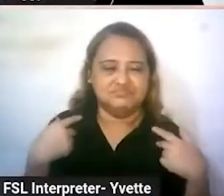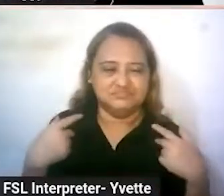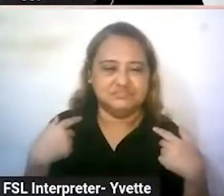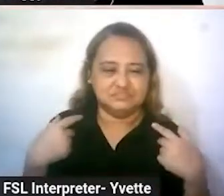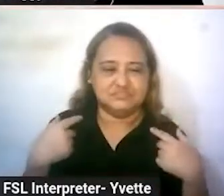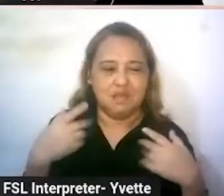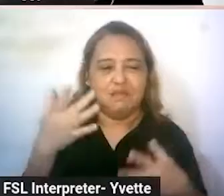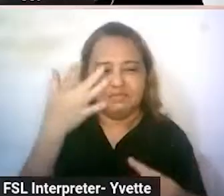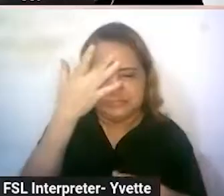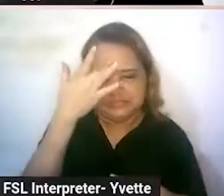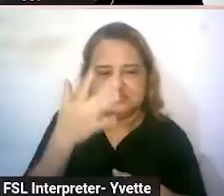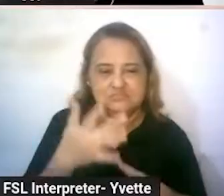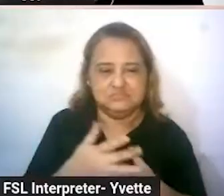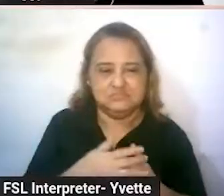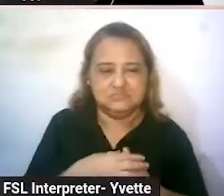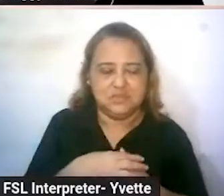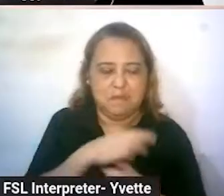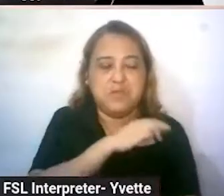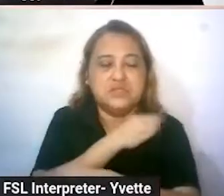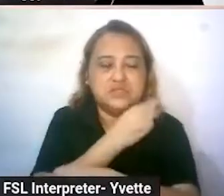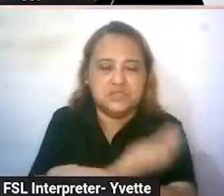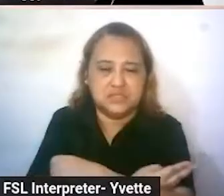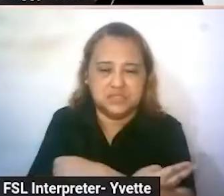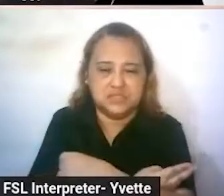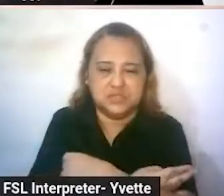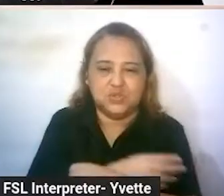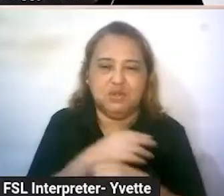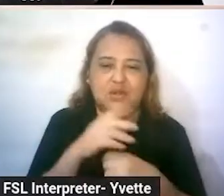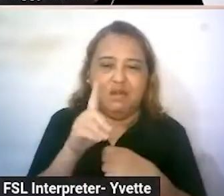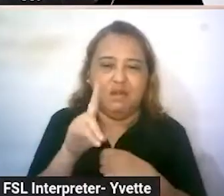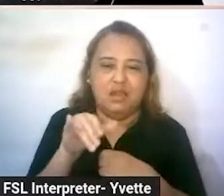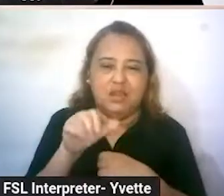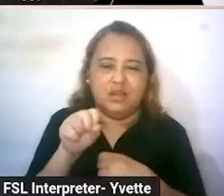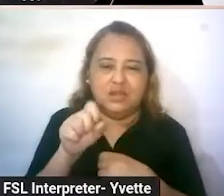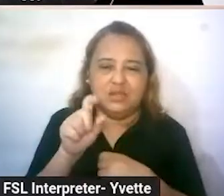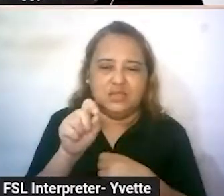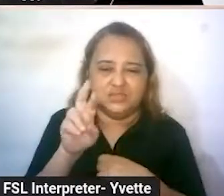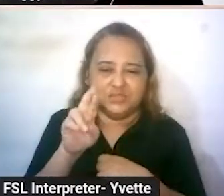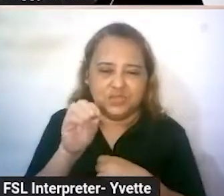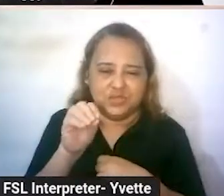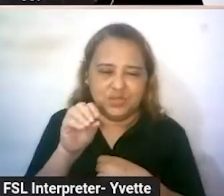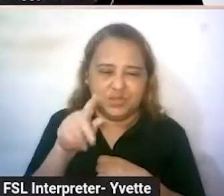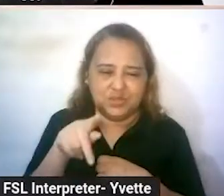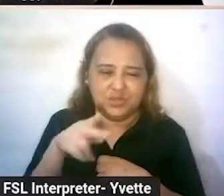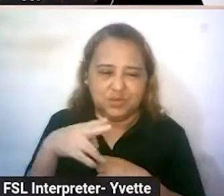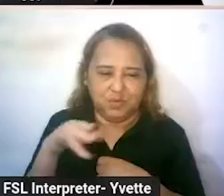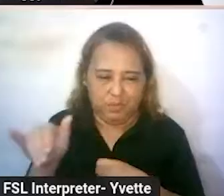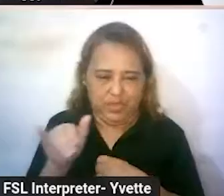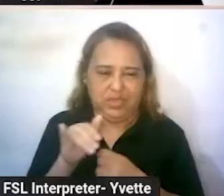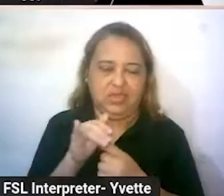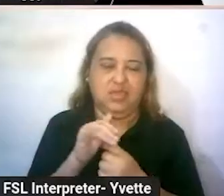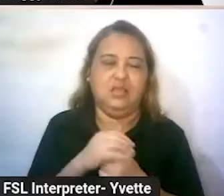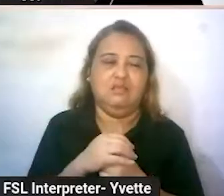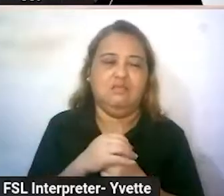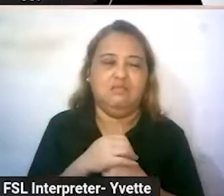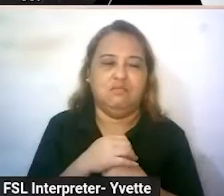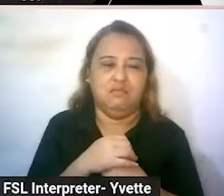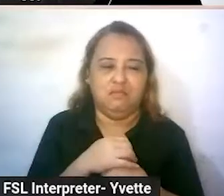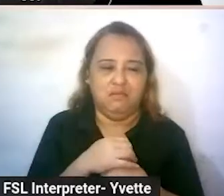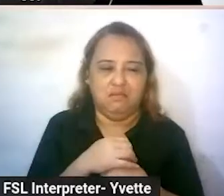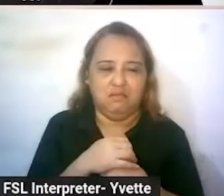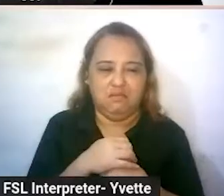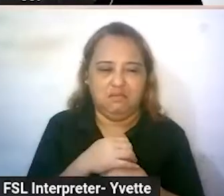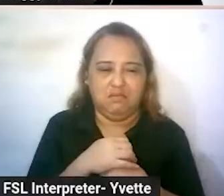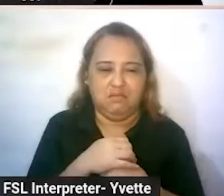Nandun na yung muscular dystrophy habang ako ay nasa pinatupunan mo. Yung onset nga lang ay teenage